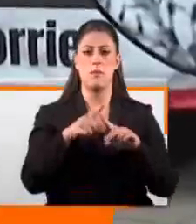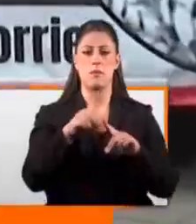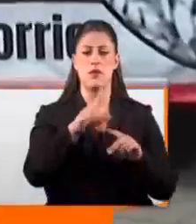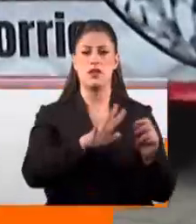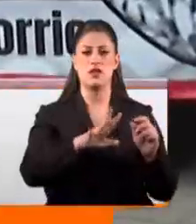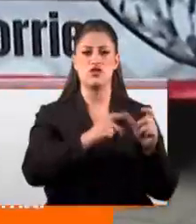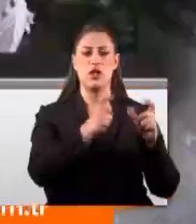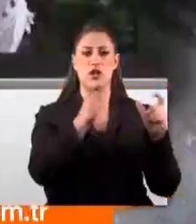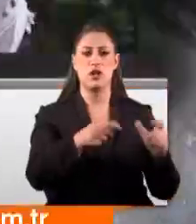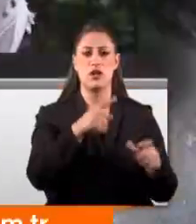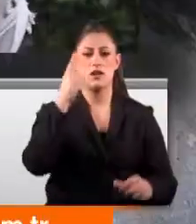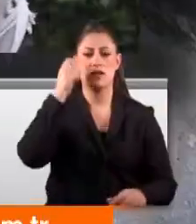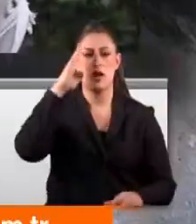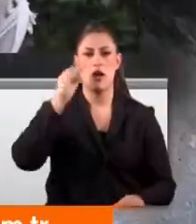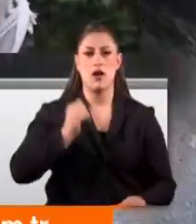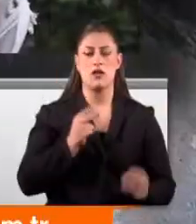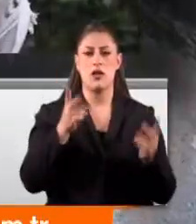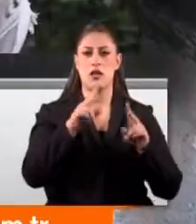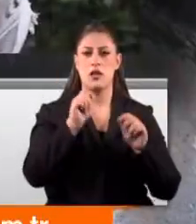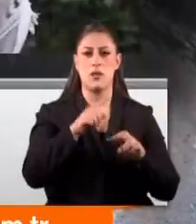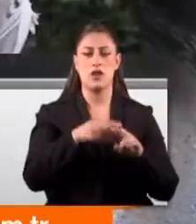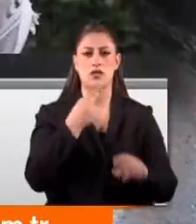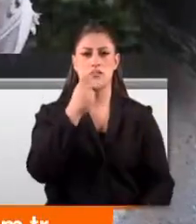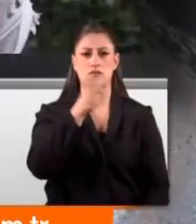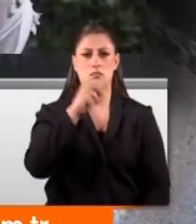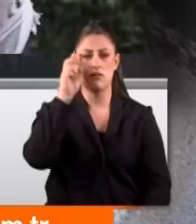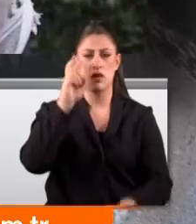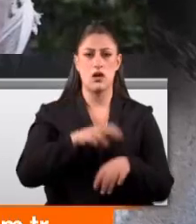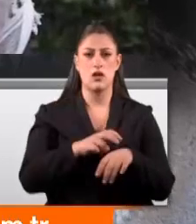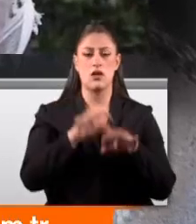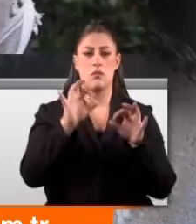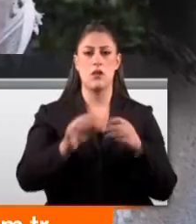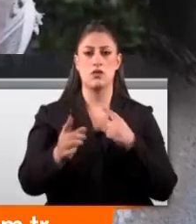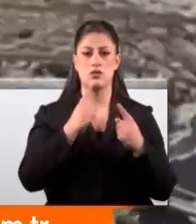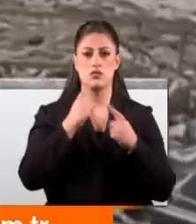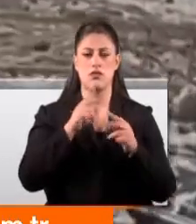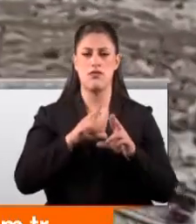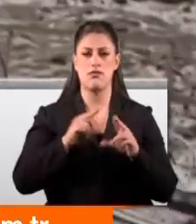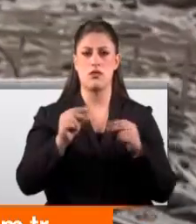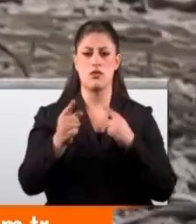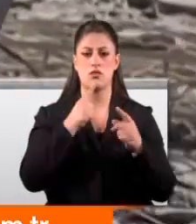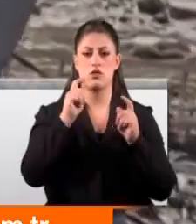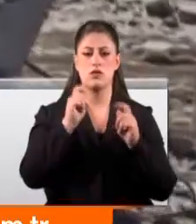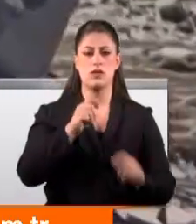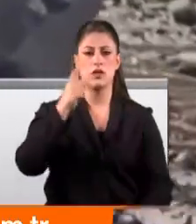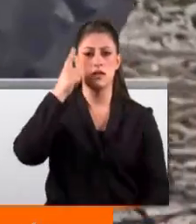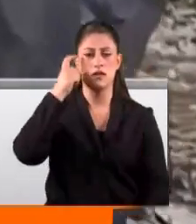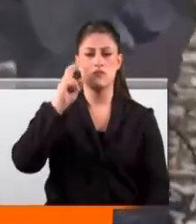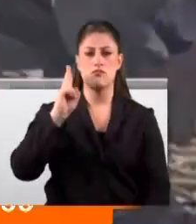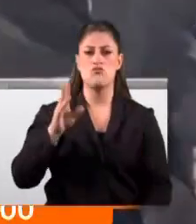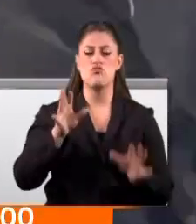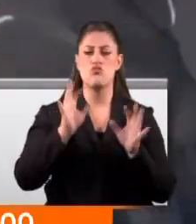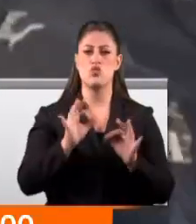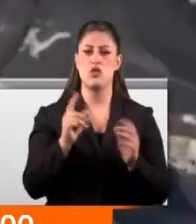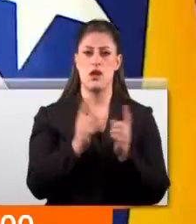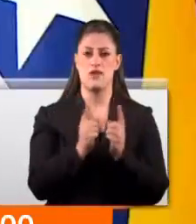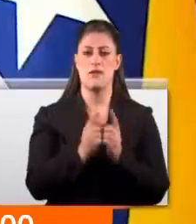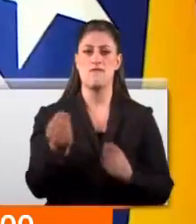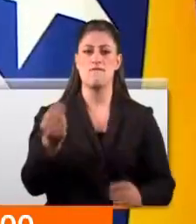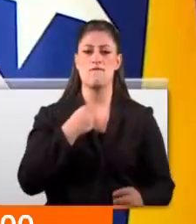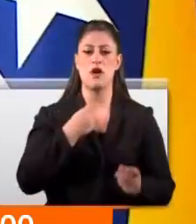İsrail askerinin katlettiği Ayşenur Ezgi Eygi'yi hatırlatarak başladı söze, net konuştu. İsrail mutlaka hesabını verecek